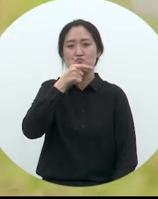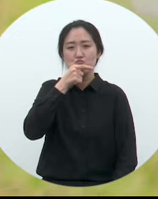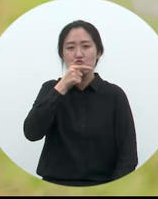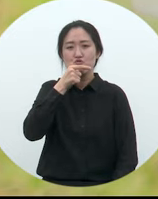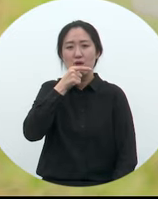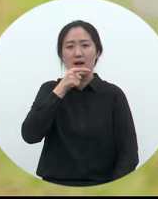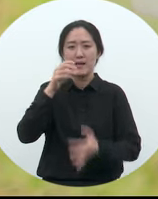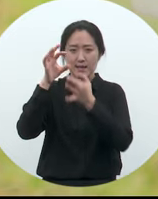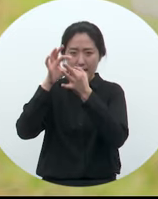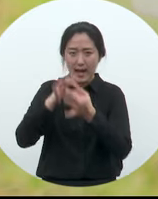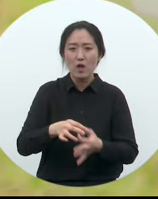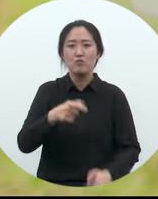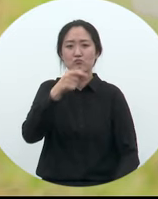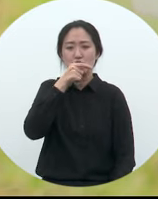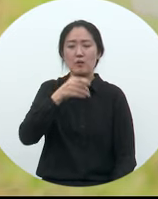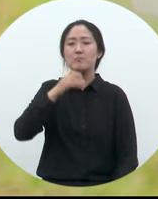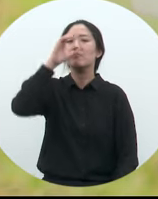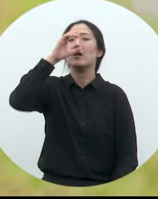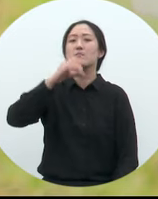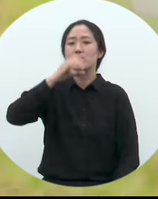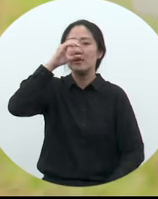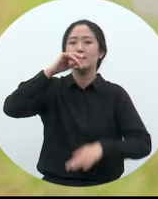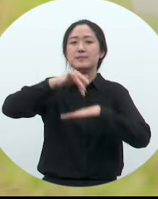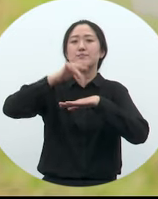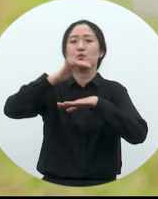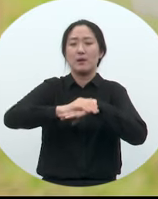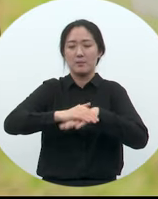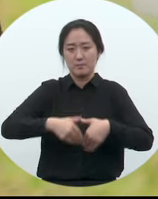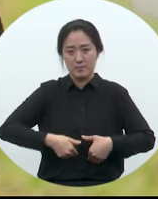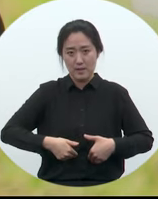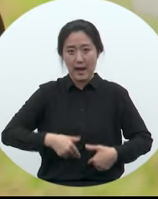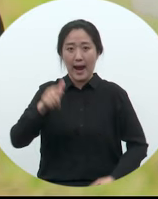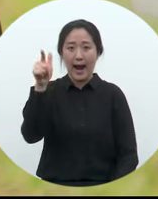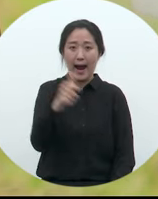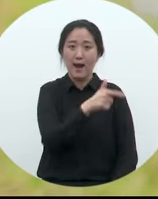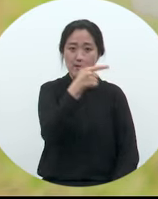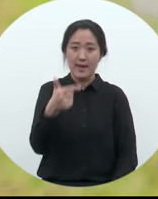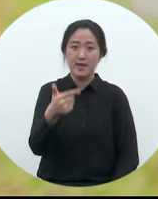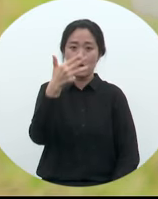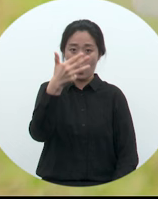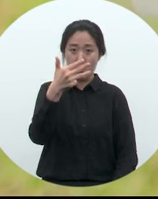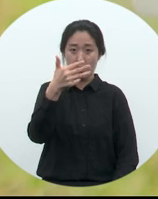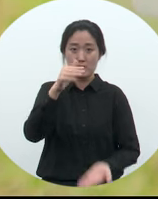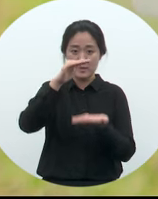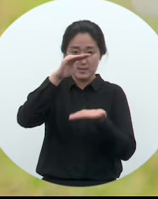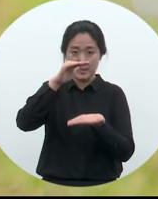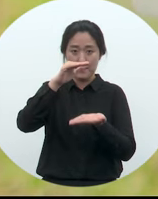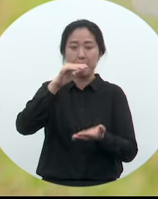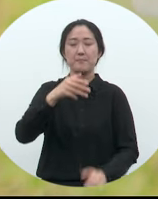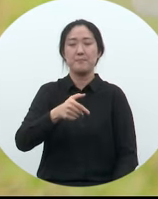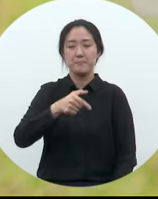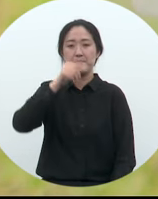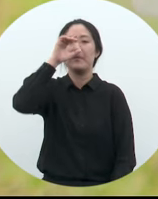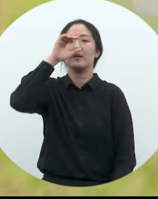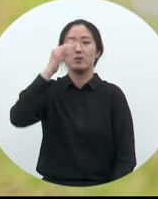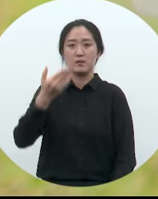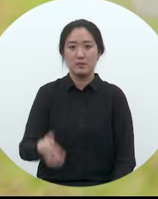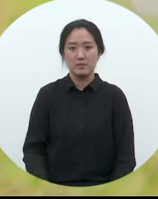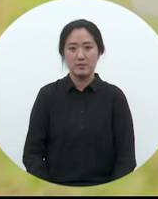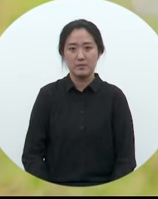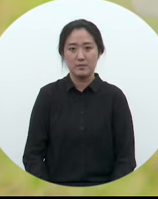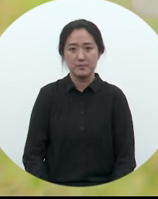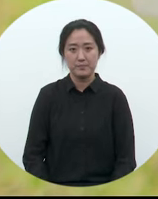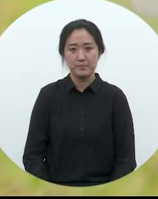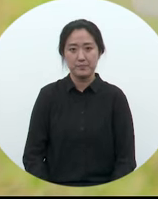1,500cc 정도는 인위적으로 물을 먹어야 되는데 대개 하루에 8잔 정도의 물을 마셔야